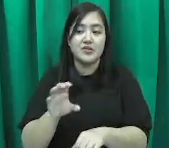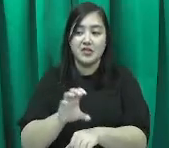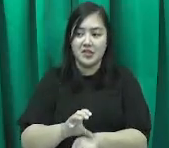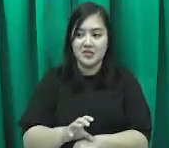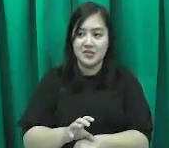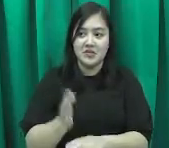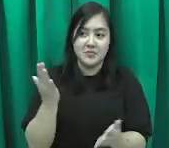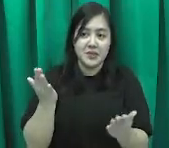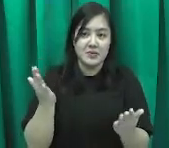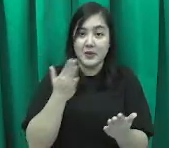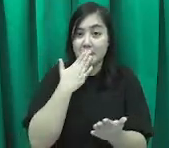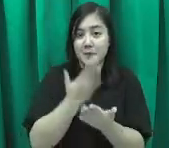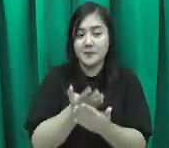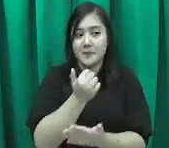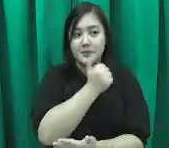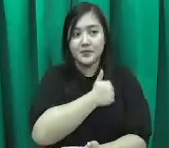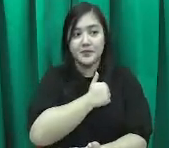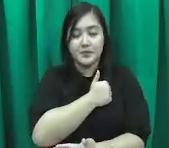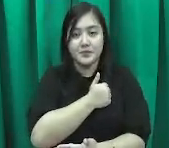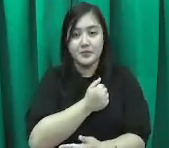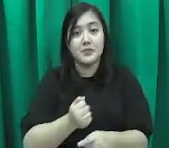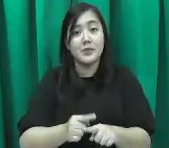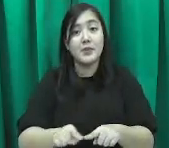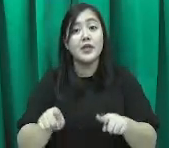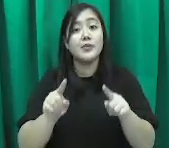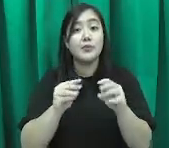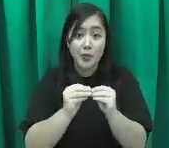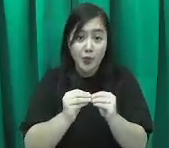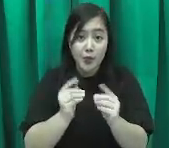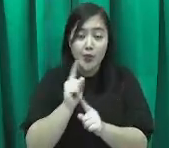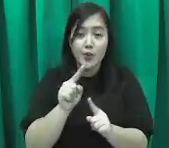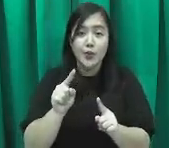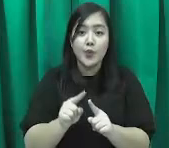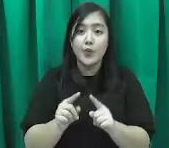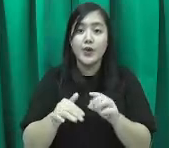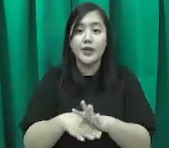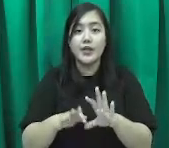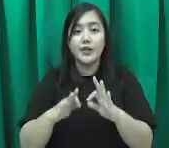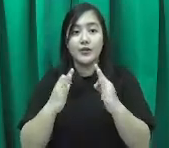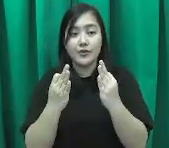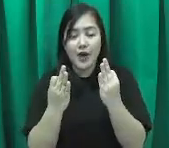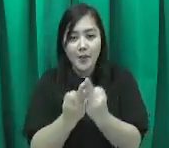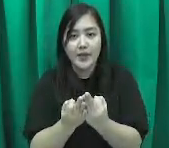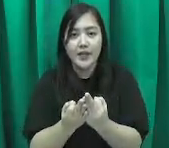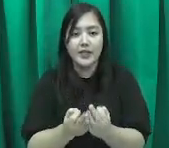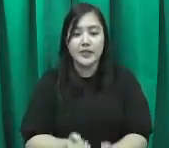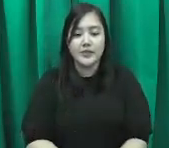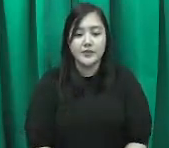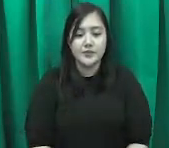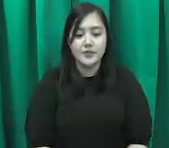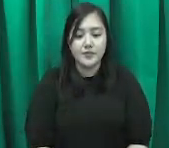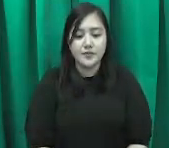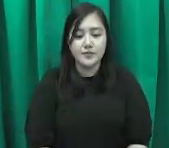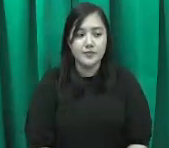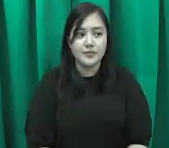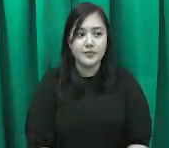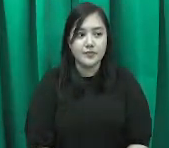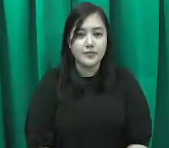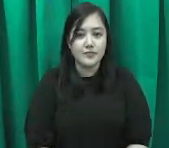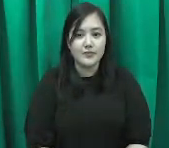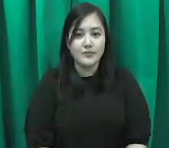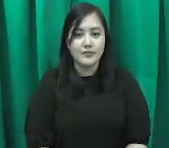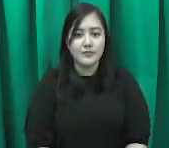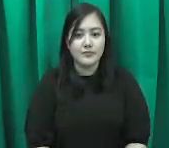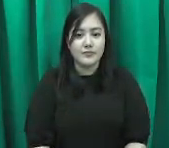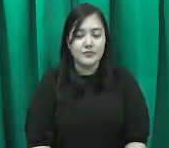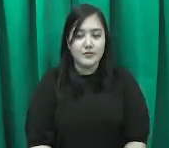application nito di mas lalo sa bahay. Mas lalo sa pamilya. Bahay kasi wala sa pamilya. Kasi wala ang kwantun eh. Sa church